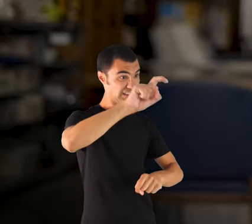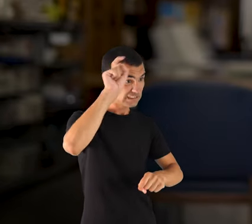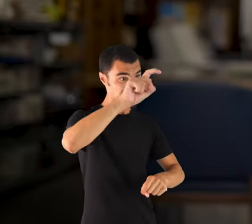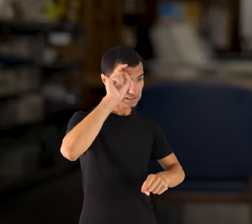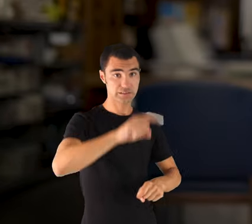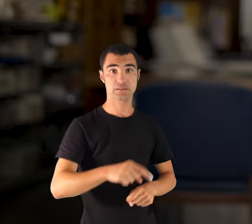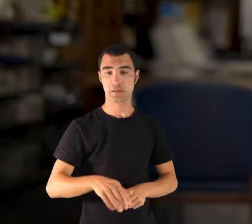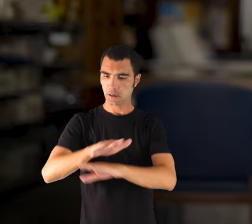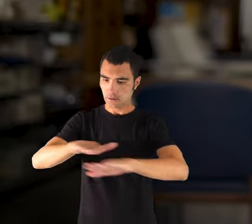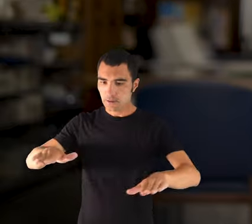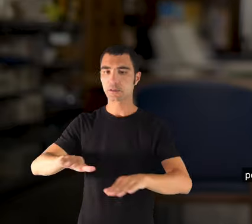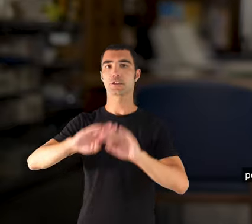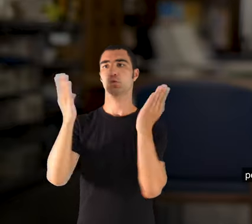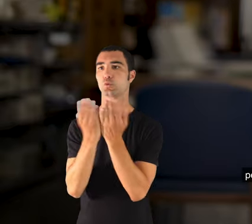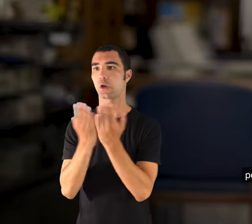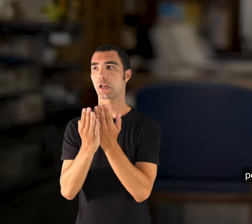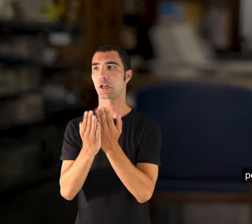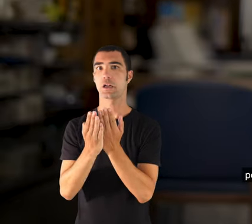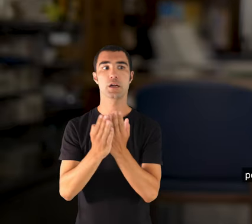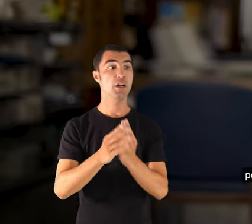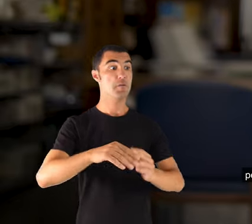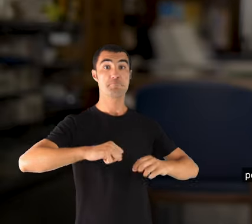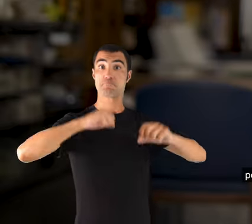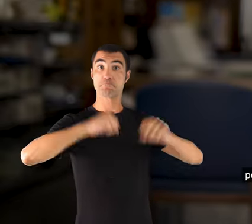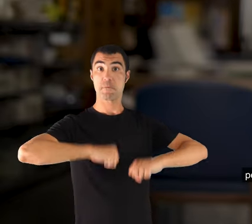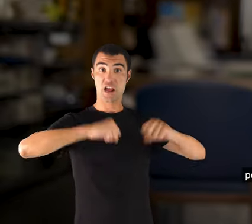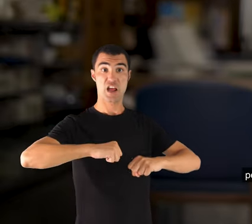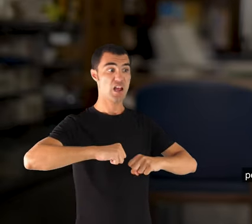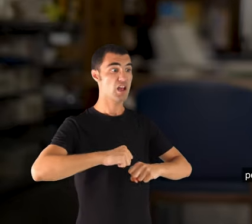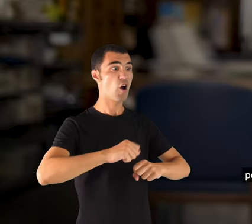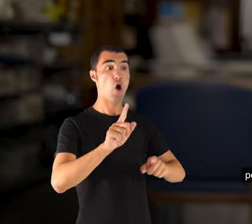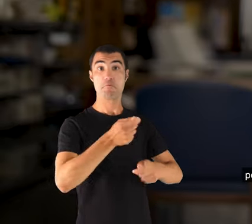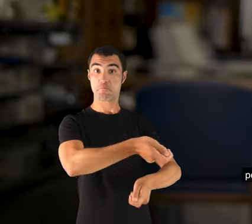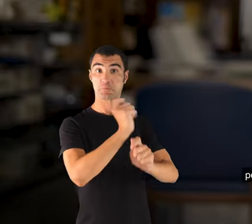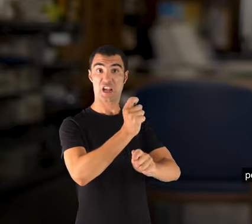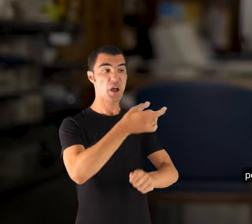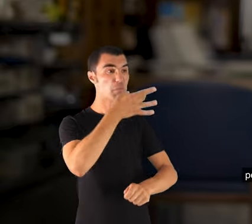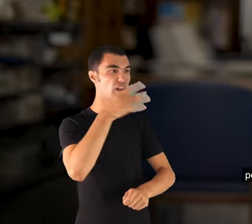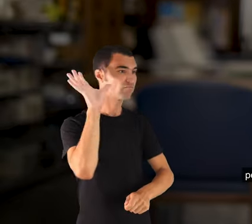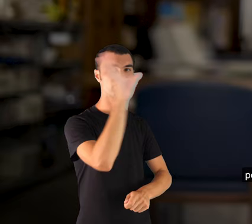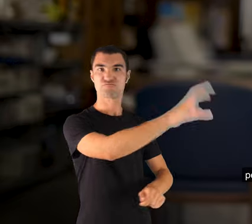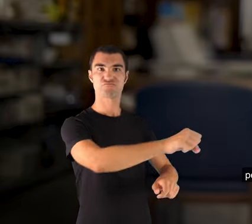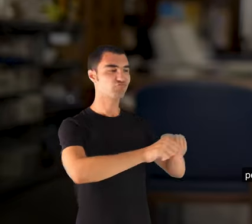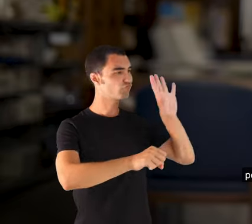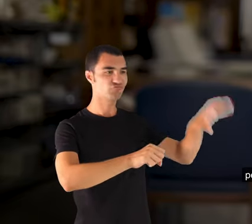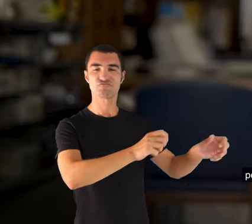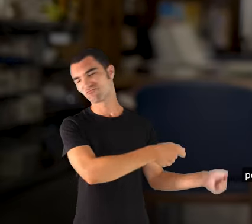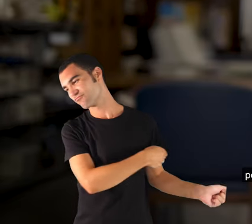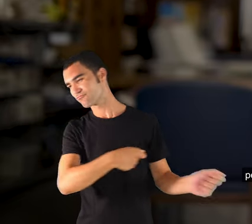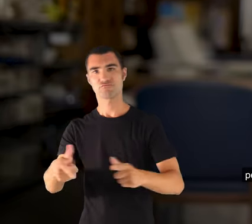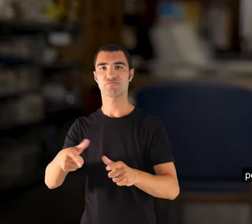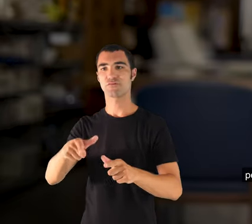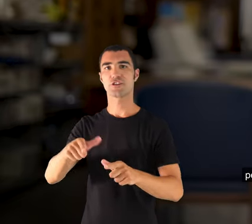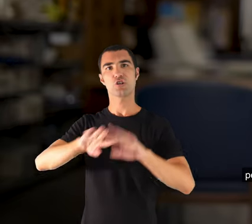ensenyar a escola a la gent major, sinó que va agafava per treure els pescadors de dins del bar, les agafava i se les endú a escola,